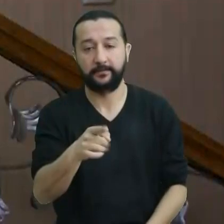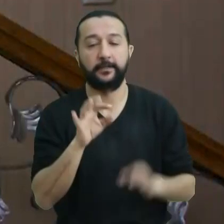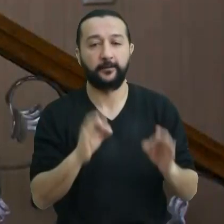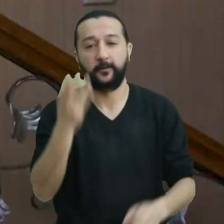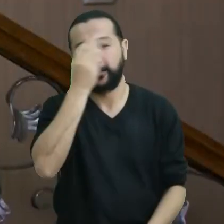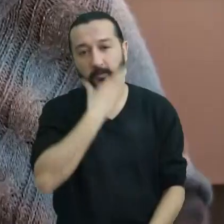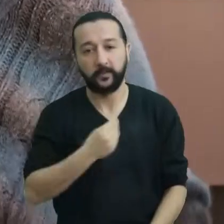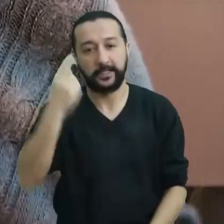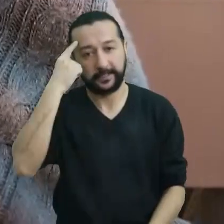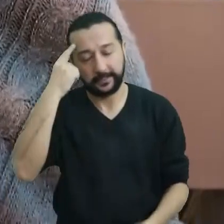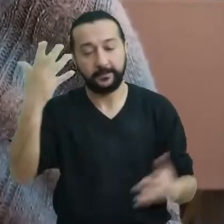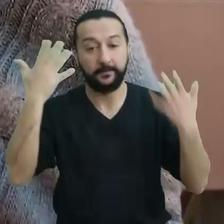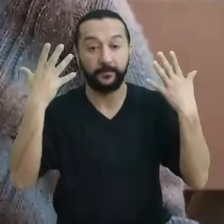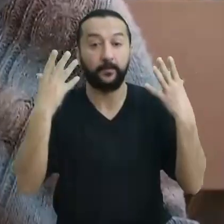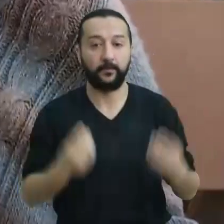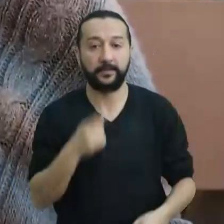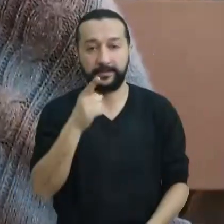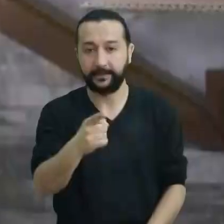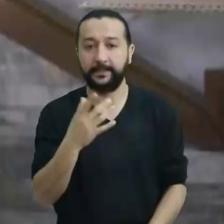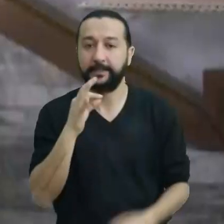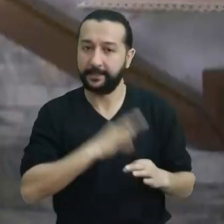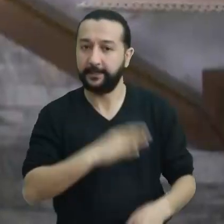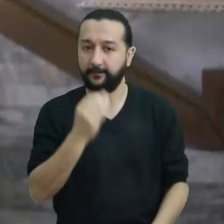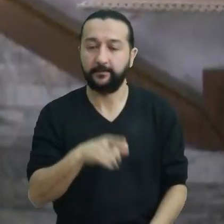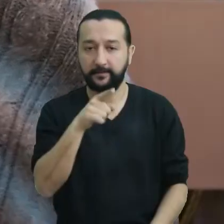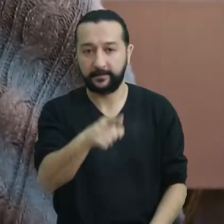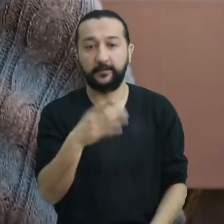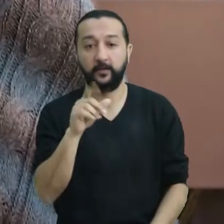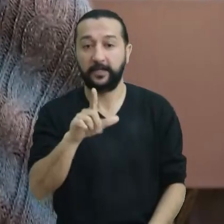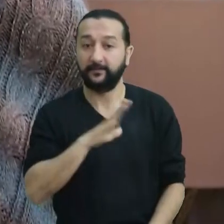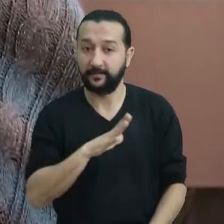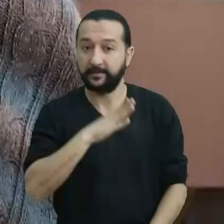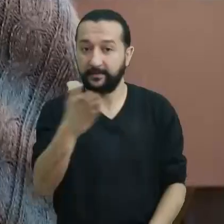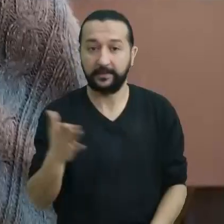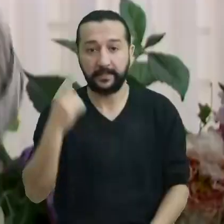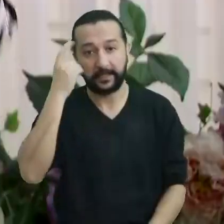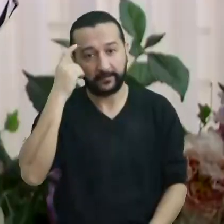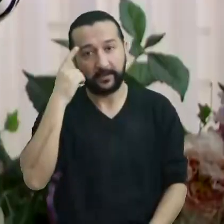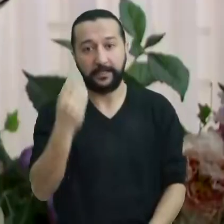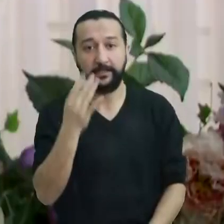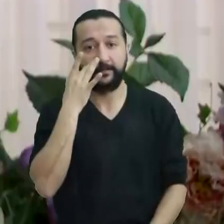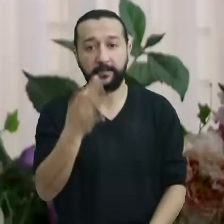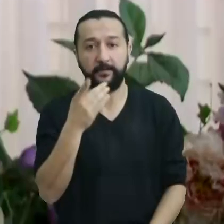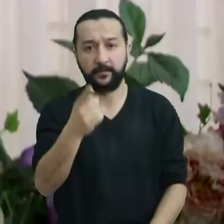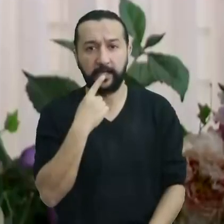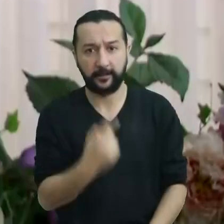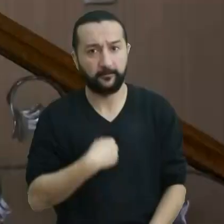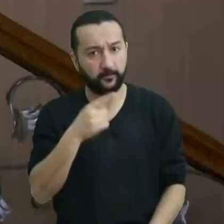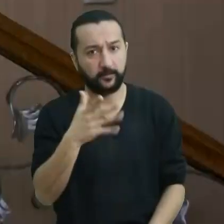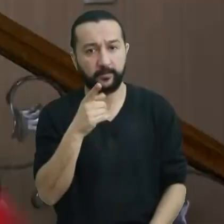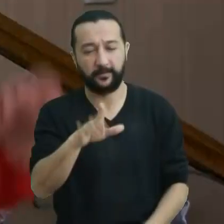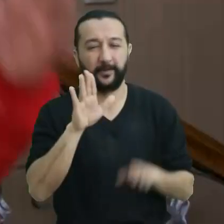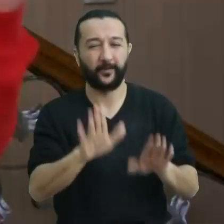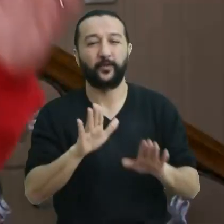şöyle güzel güzel saçlarınız gülleşse siz de efendim senin de çok ihtiyacın var kafa derin gözüküyor. Ne diyorsun ya?